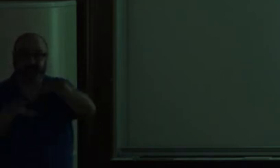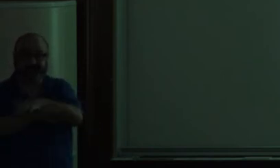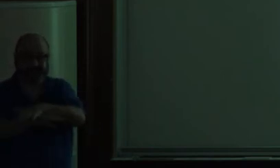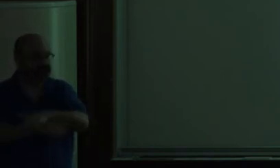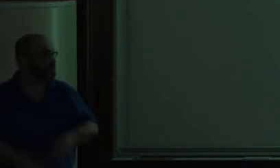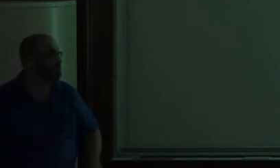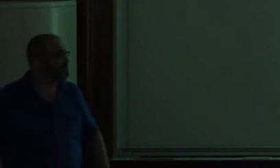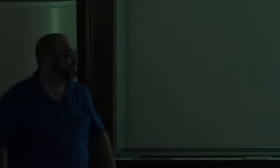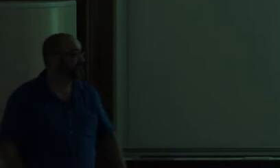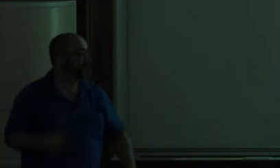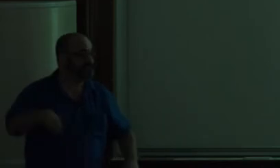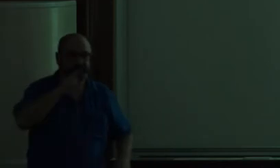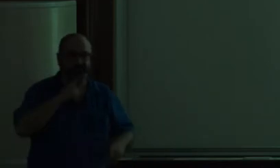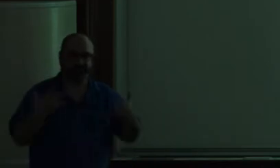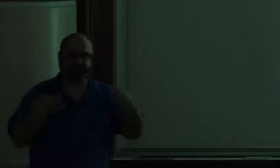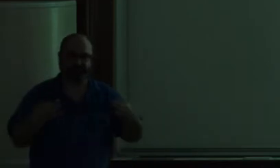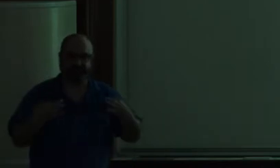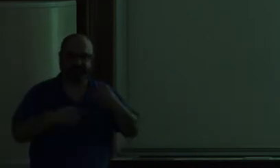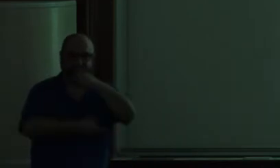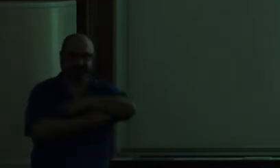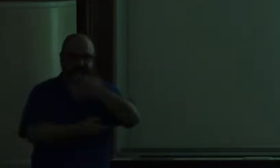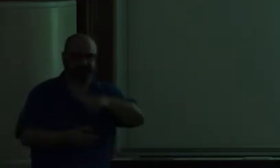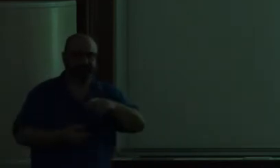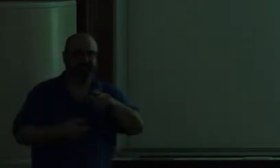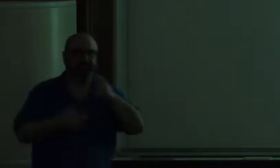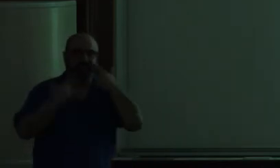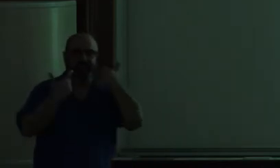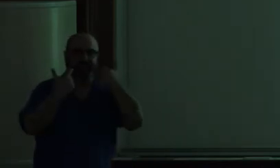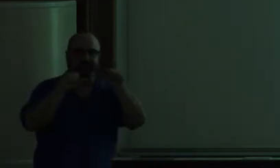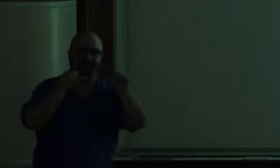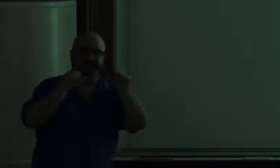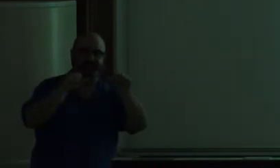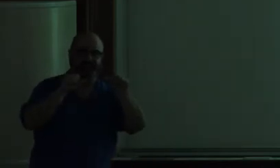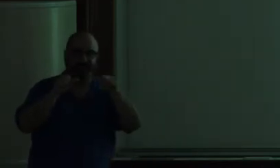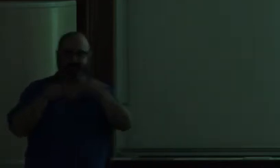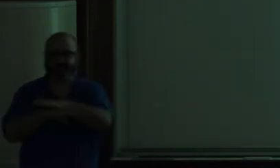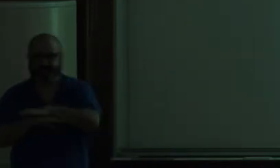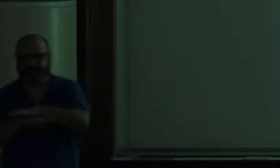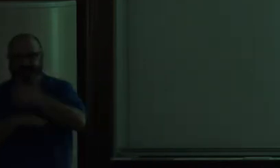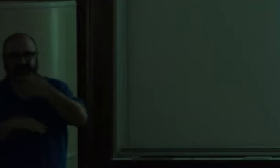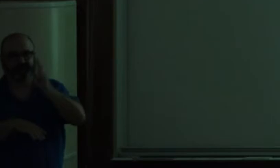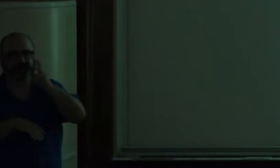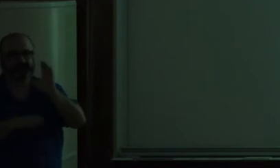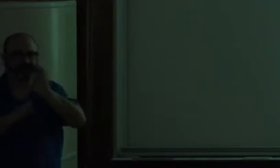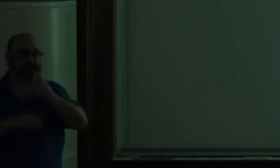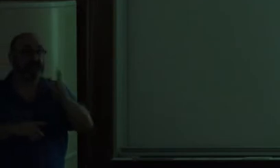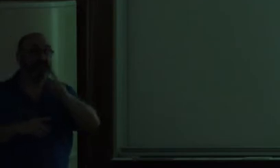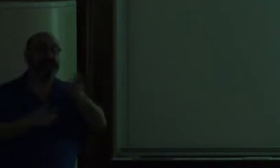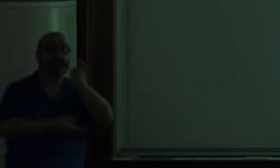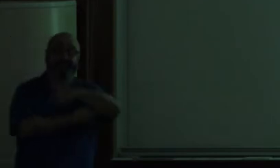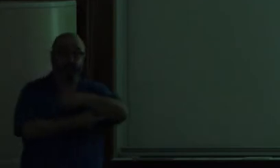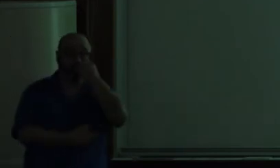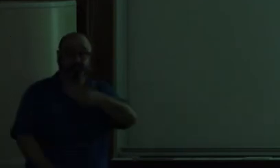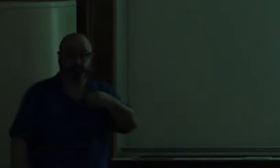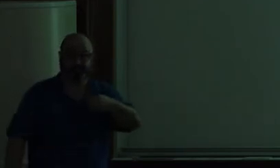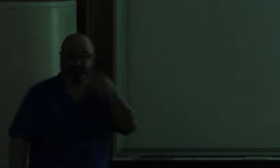qui connaissent le Zen of Python doivent un peu rigoler, là. Hein, explicit is better than implicit, tout ça, où est-ce qu'il est passé? En fait, Python se torche